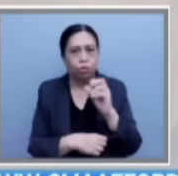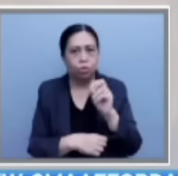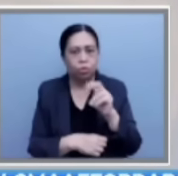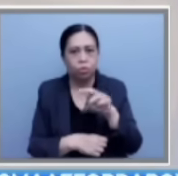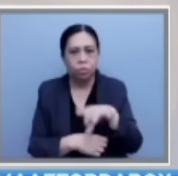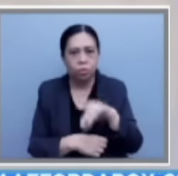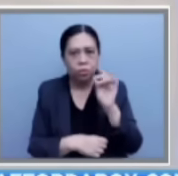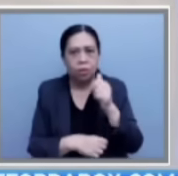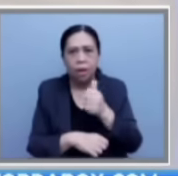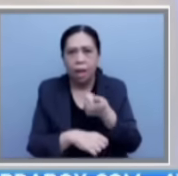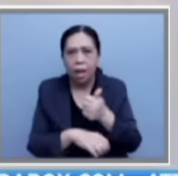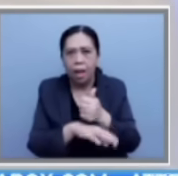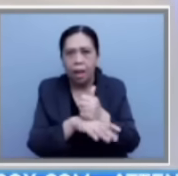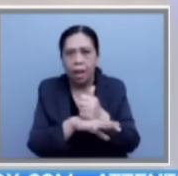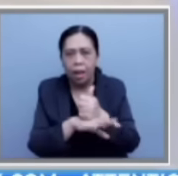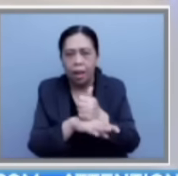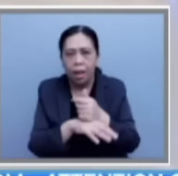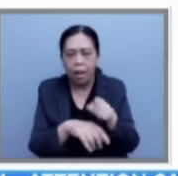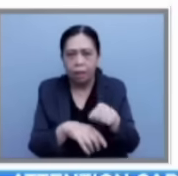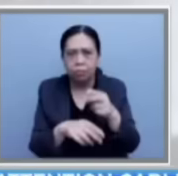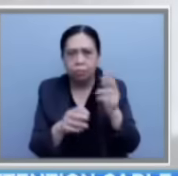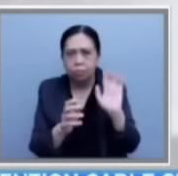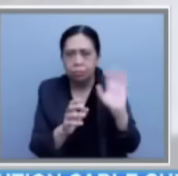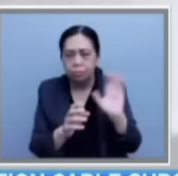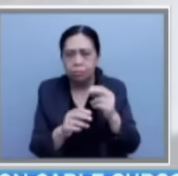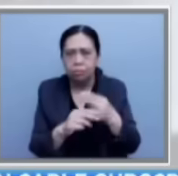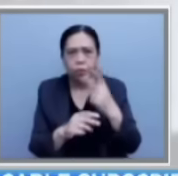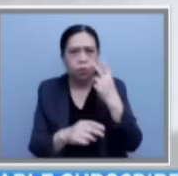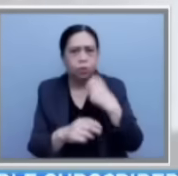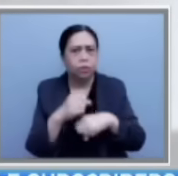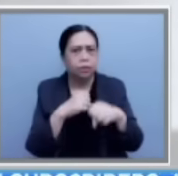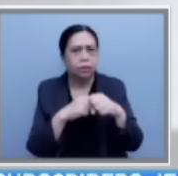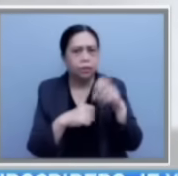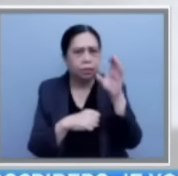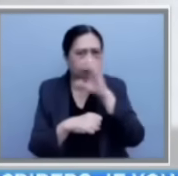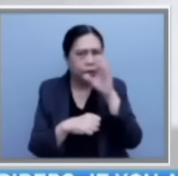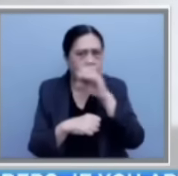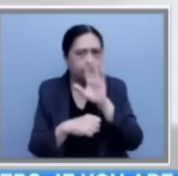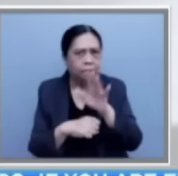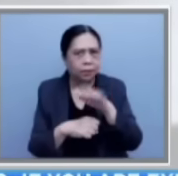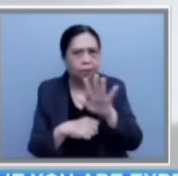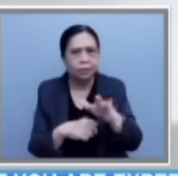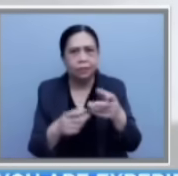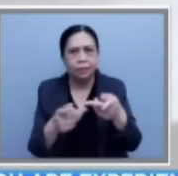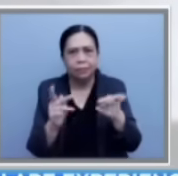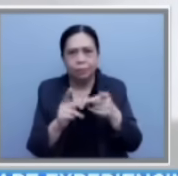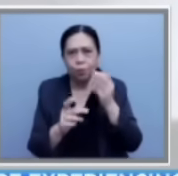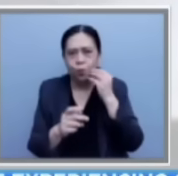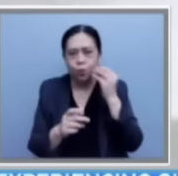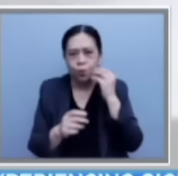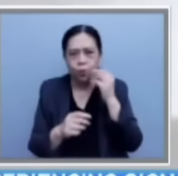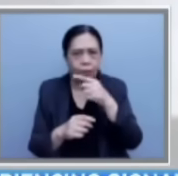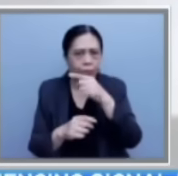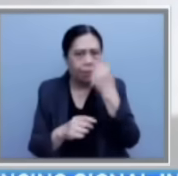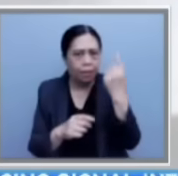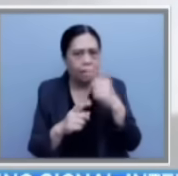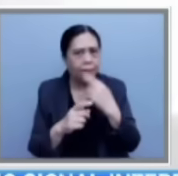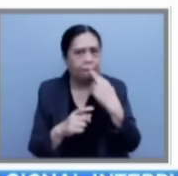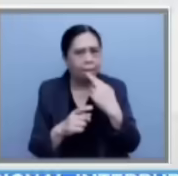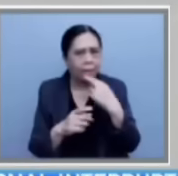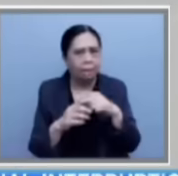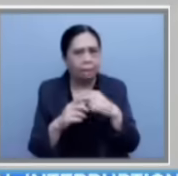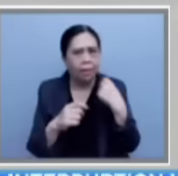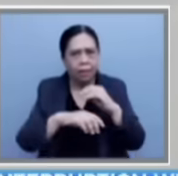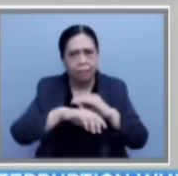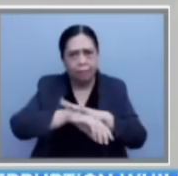species kwento ni Mikey 2 years ago pa raw niya Iyung nahanap sa kanyang bakuran kulay itim at pula raw ito na may balahibo sa